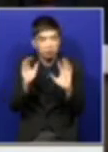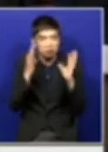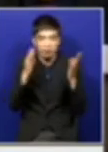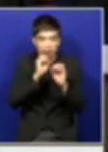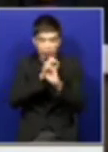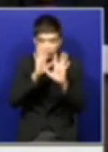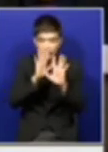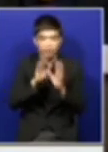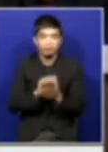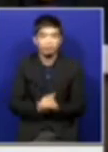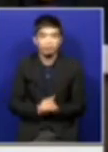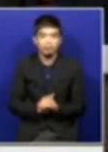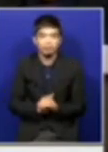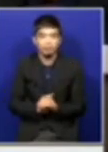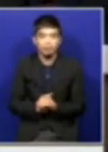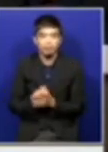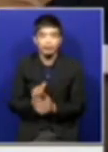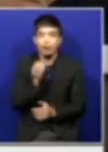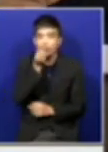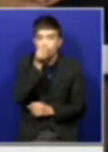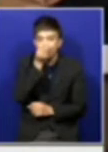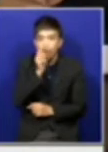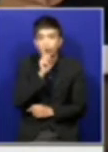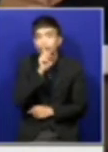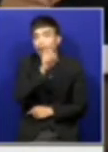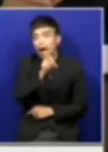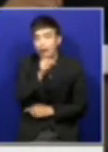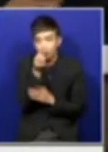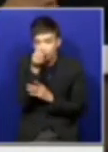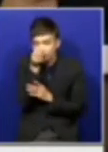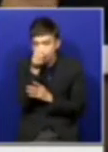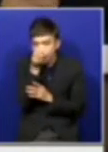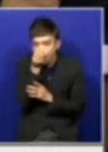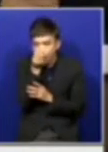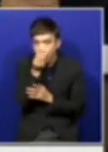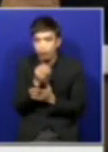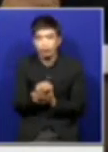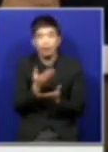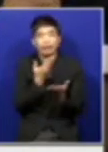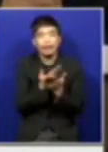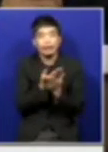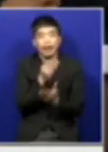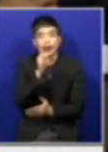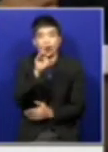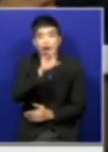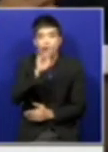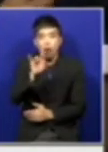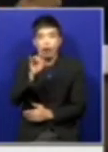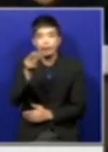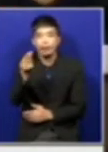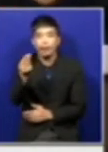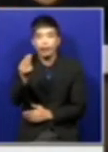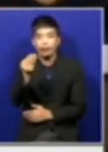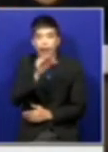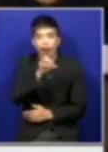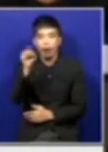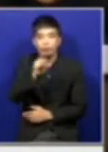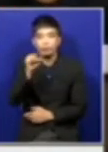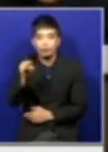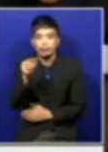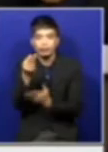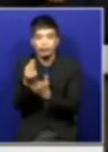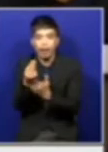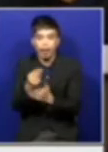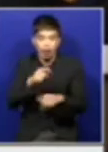ที่กำหนดที่จะชำระเขาเนี่ยดอกเบี้ยร้อยละเท่าไหร่ครับระยะเวลาในการที่จะชำ